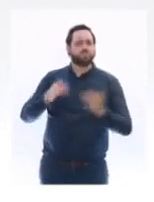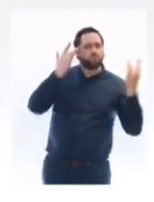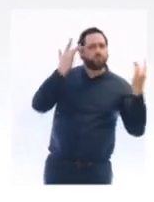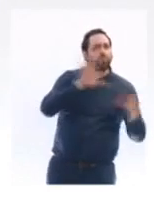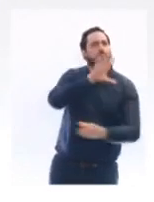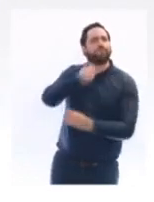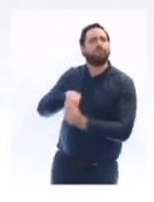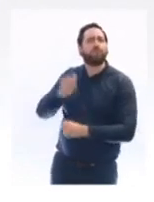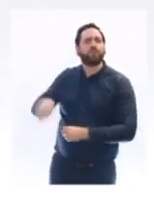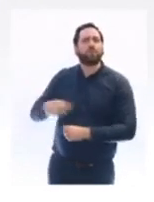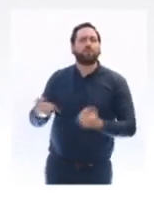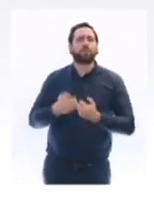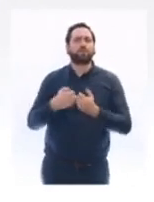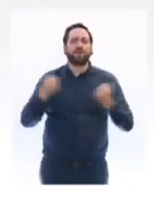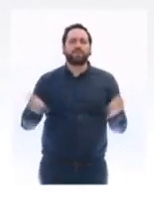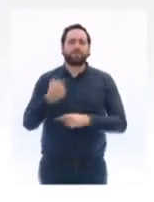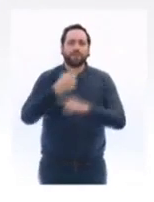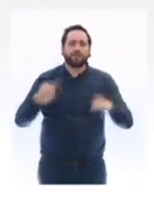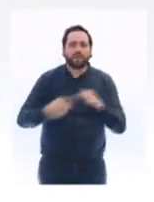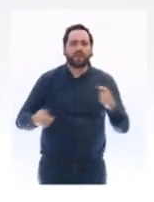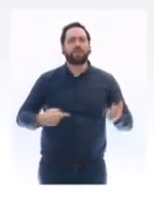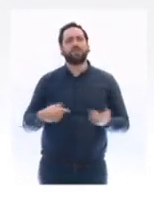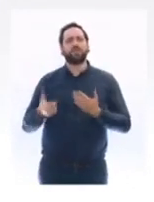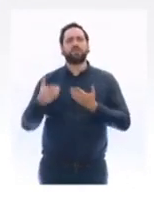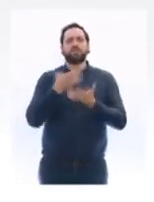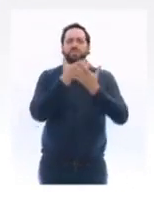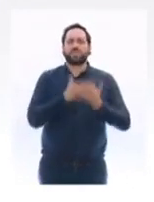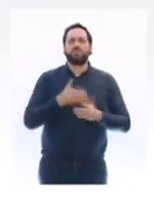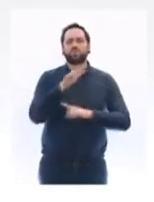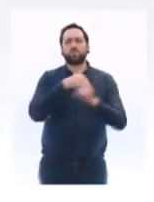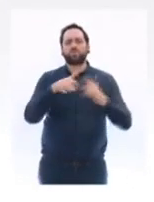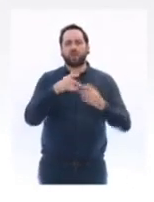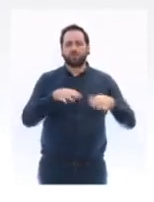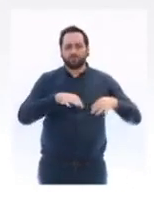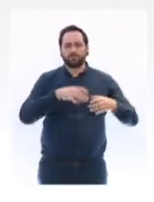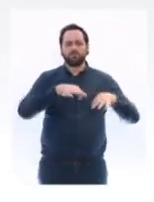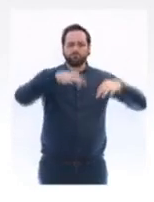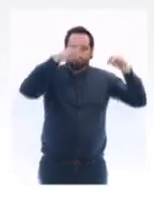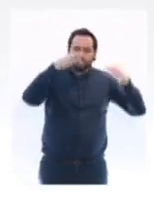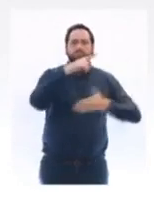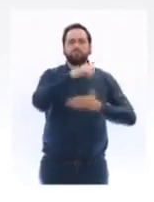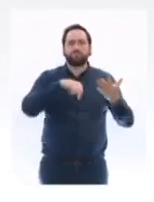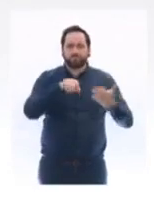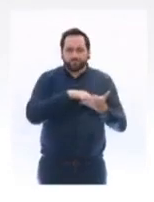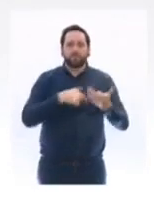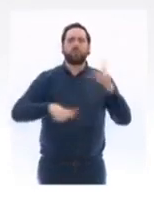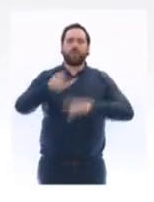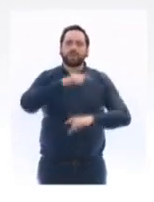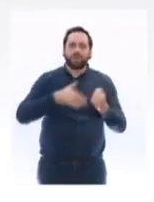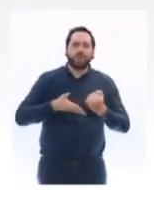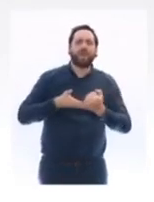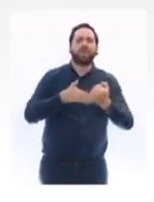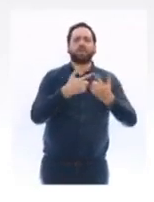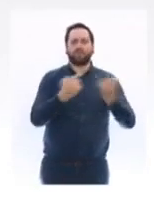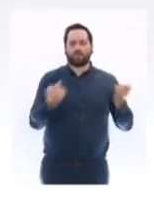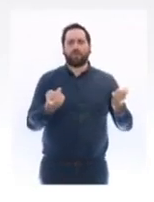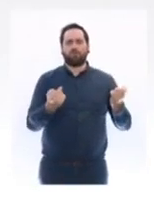façon générale, tous les lieux culturels qui reçoivent du public, salles de spectacle, musées, à part les parcs